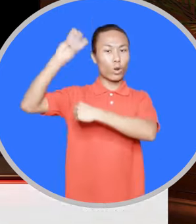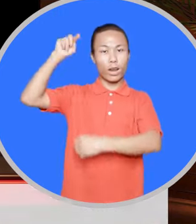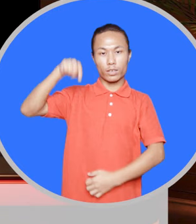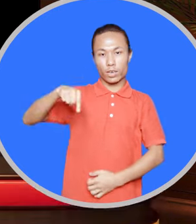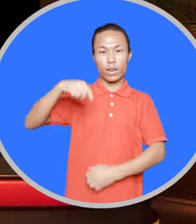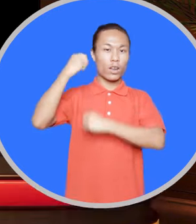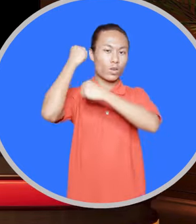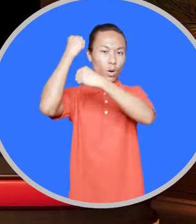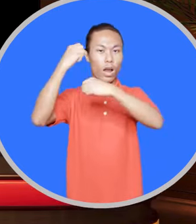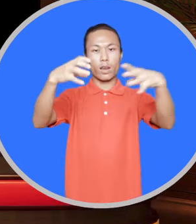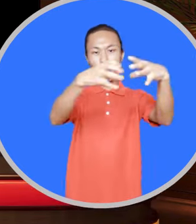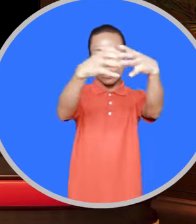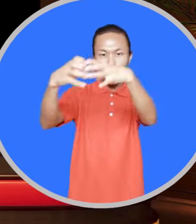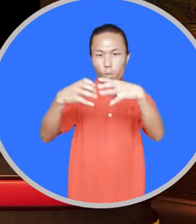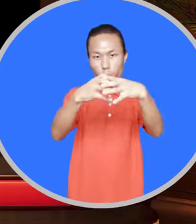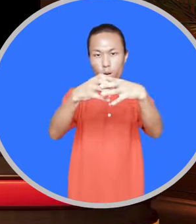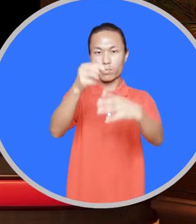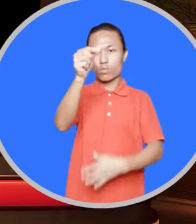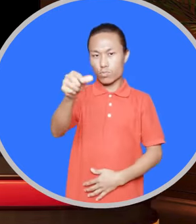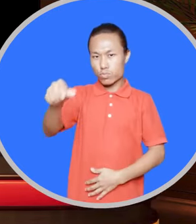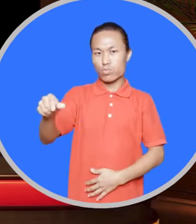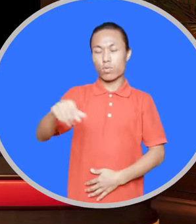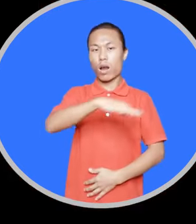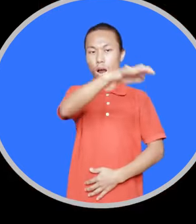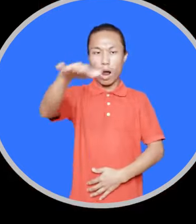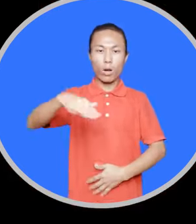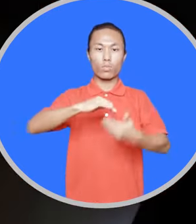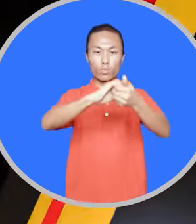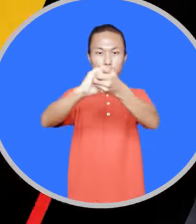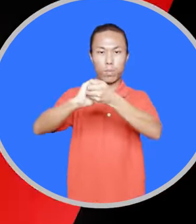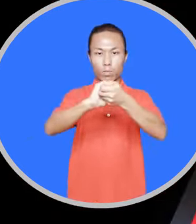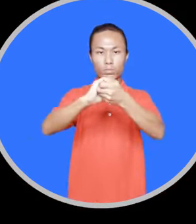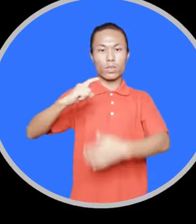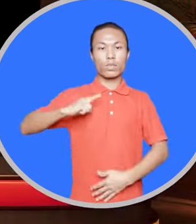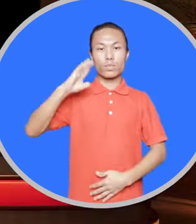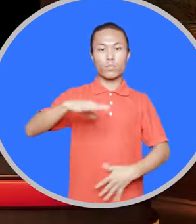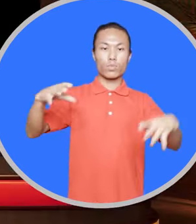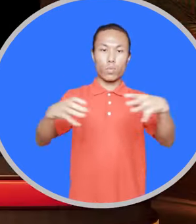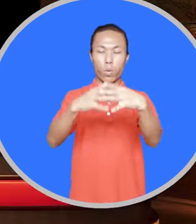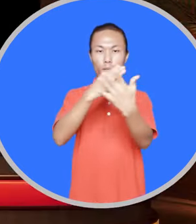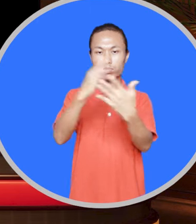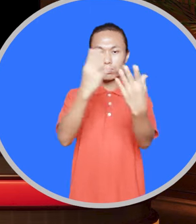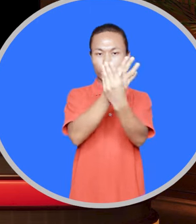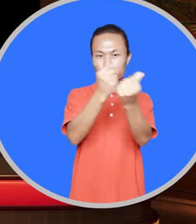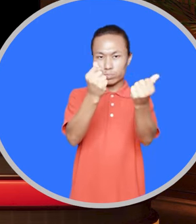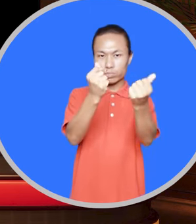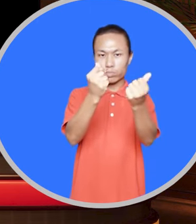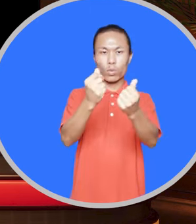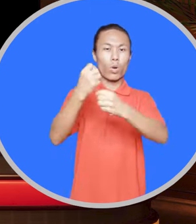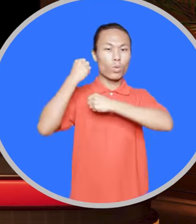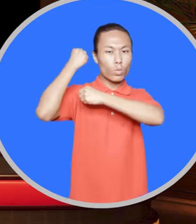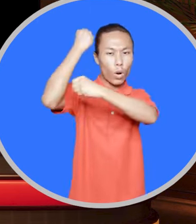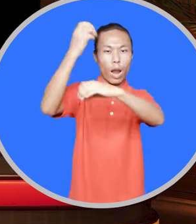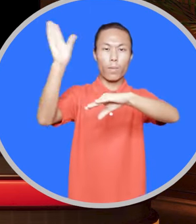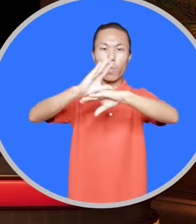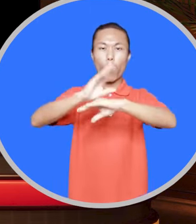CRPH ကနှစ်သက်ကိုသွင်းလာထုတ်ပြန်တိုက်တွန်းခဲ့တဲ့သတင်းပဲဖြစ်ပါတယ်တော်လိုင်းရေးအမြန်ဆုံးအောင်မြင်နိုင်မှုပြ